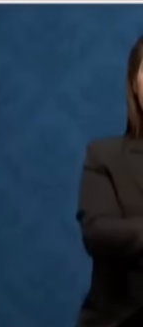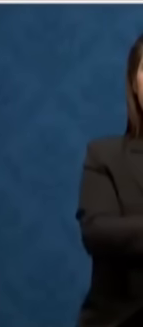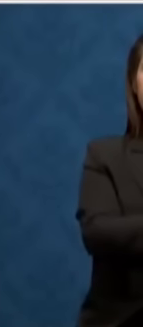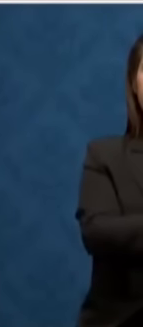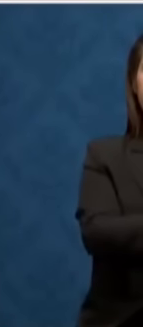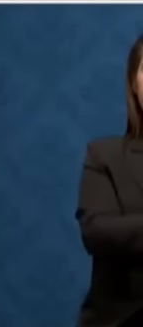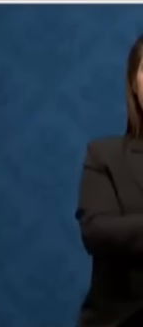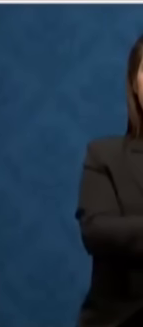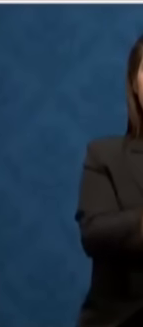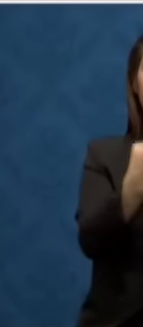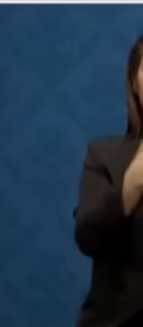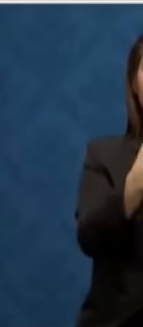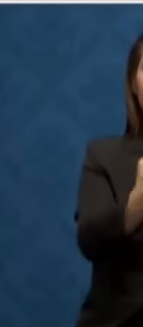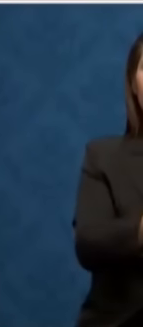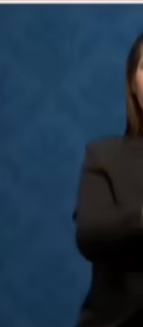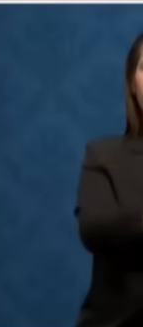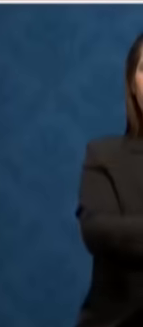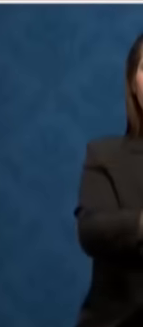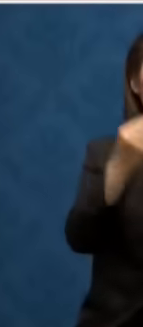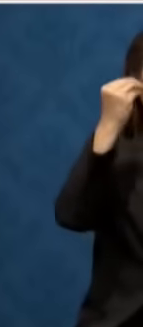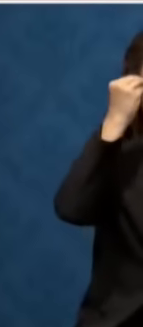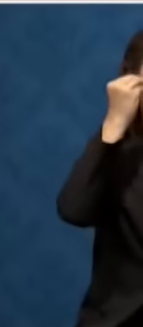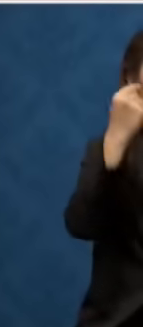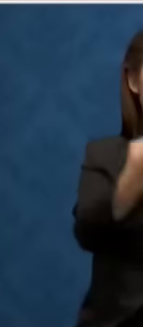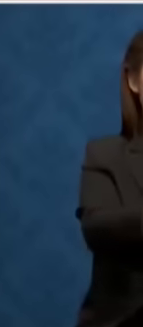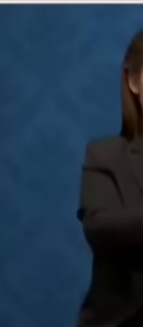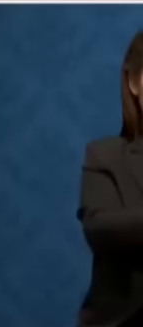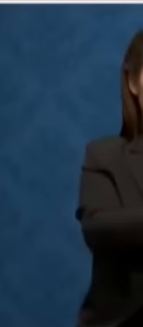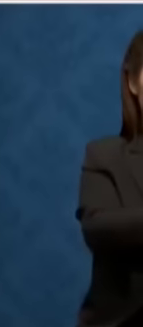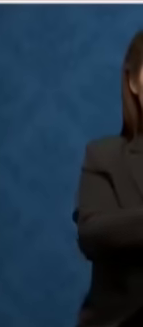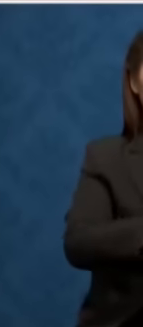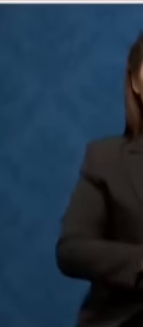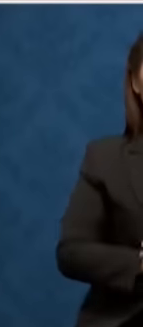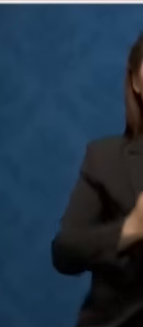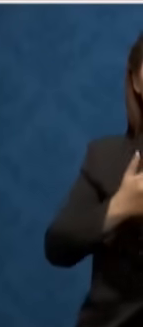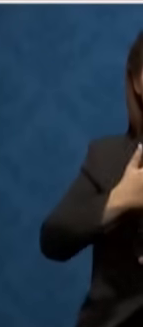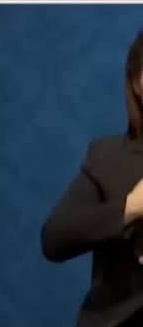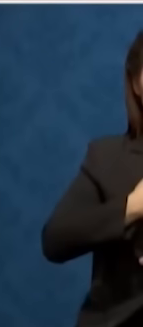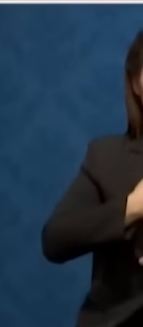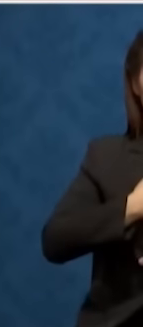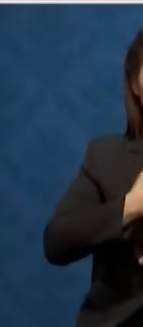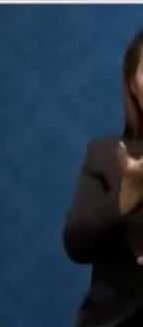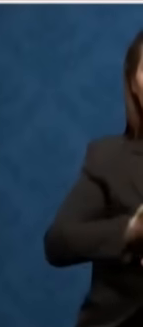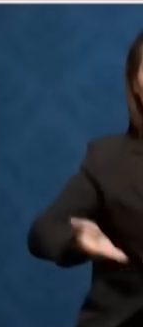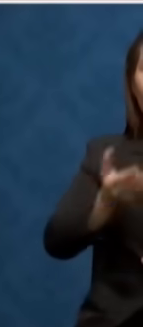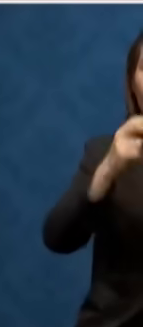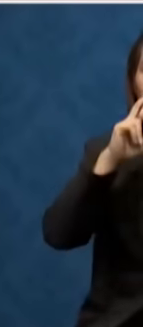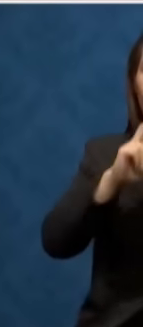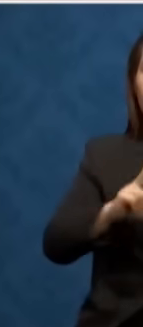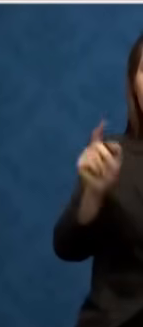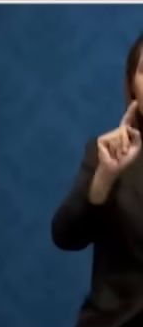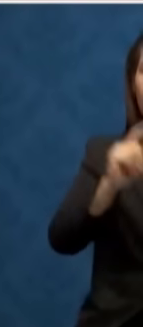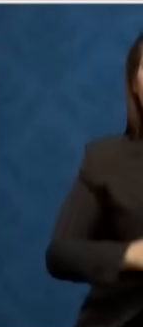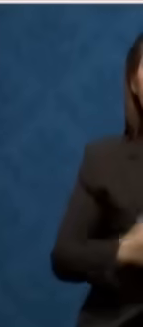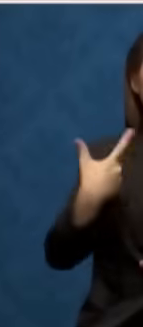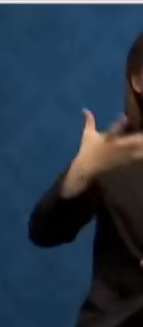เสนอชื่อคุณพิธาที่จะกล่าวว่าซึ่งผมก็ยังขอวินิจฉัยที่คุณรังสิมันโร